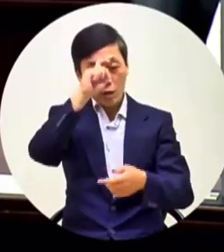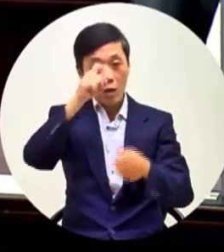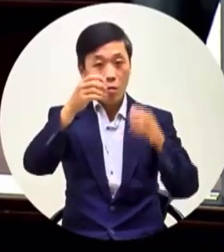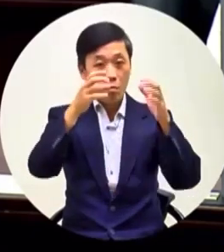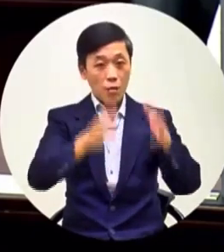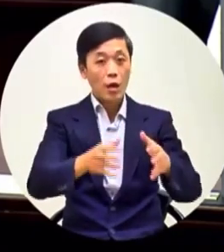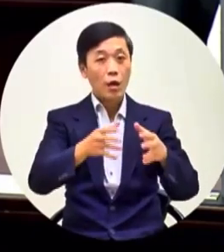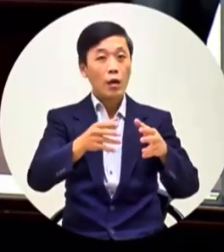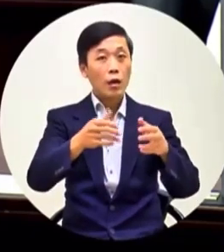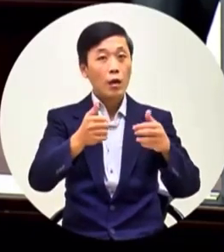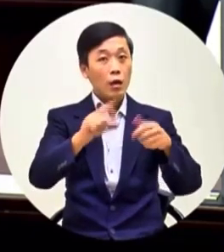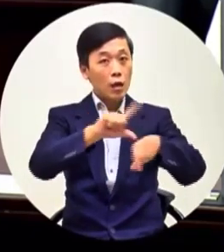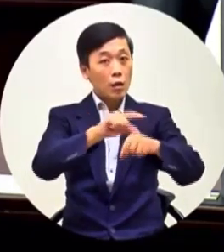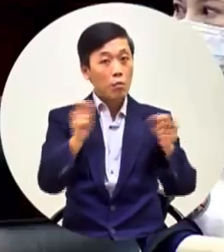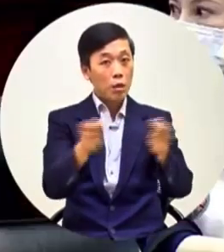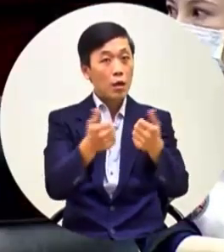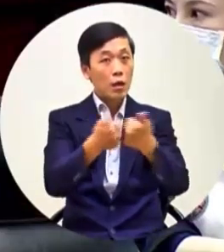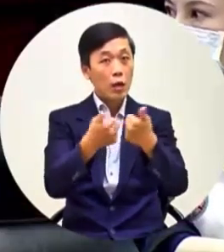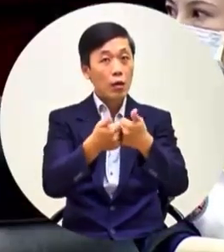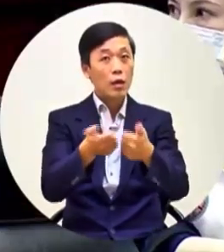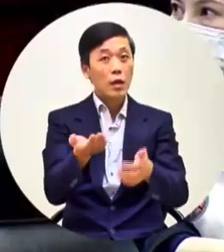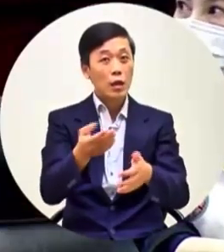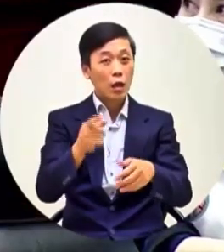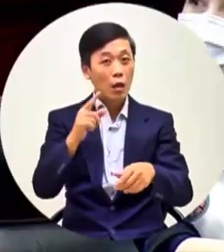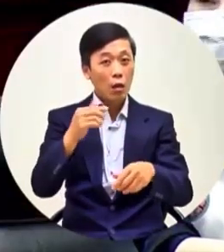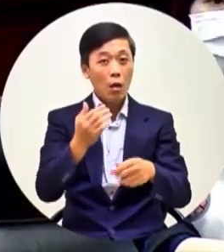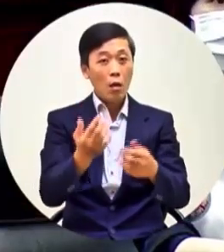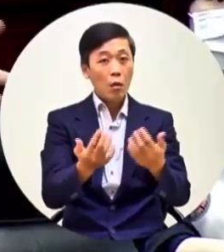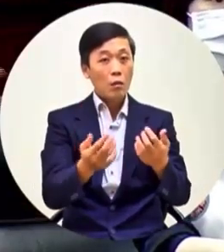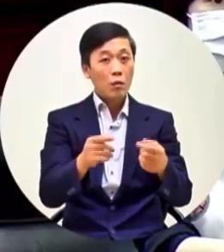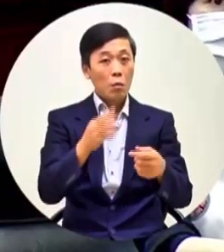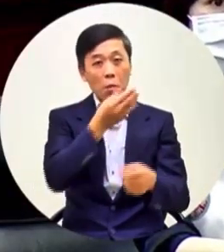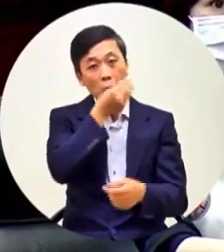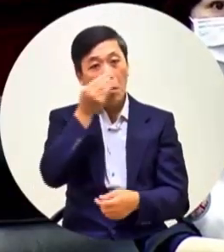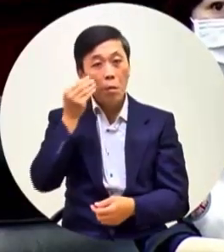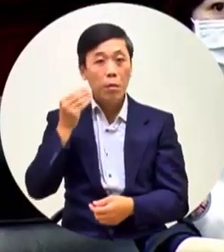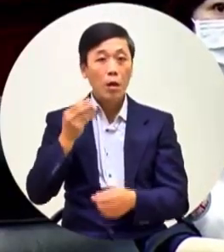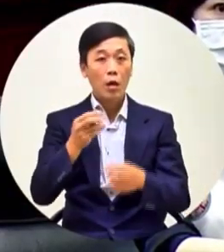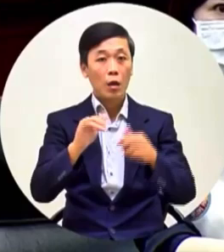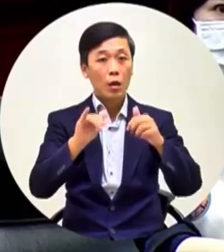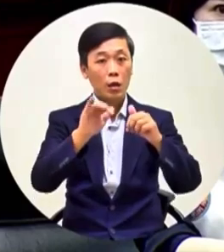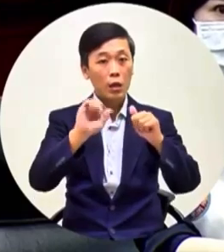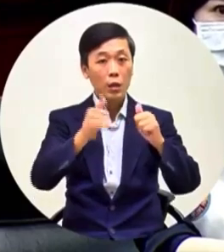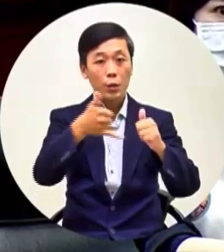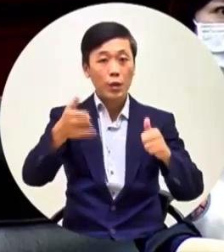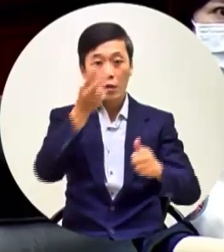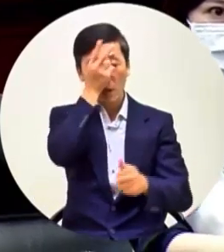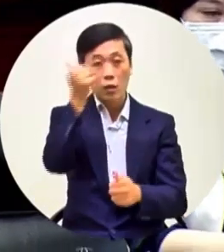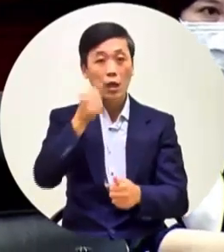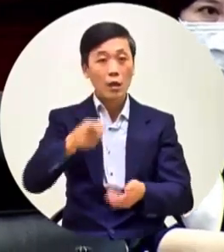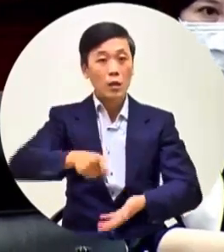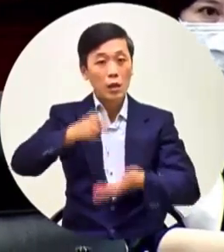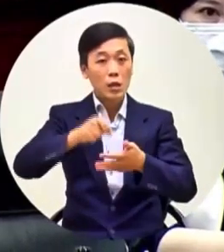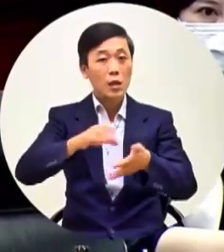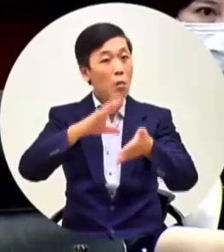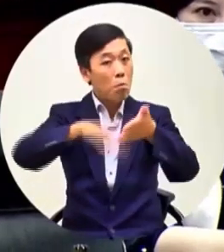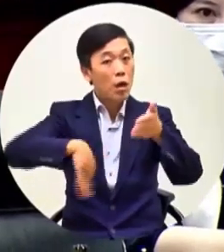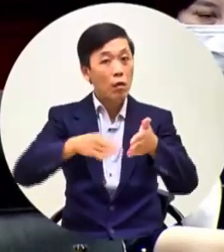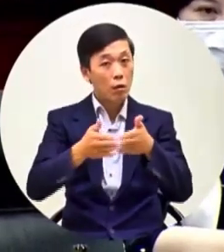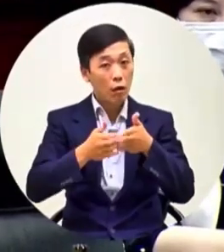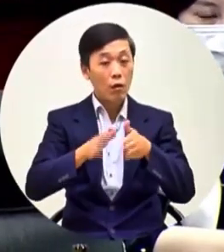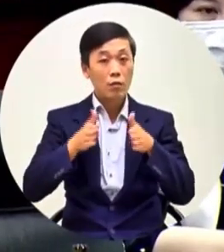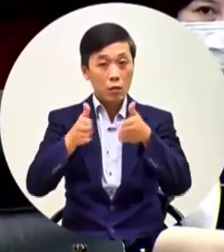你拄只安草草曾总召报告了。就要甲话停火，咱有真侪疫情的防